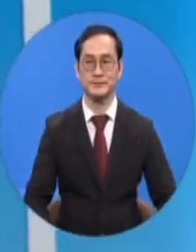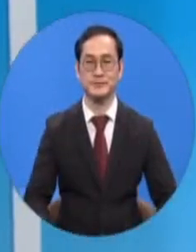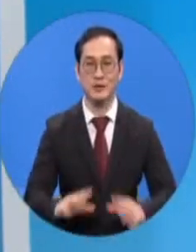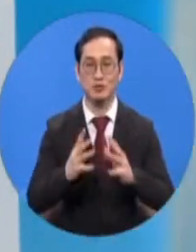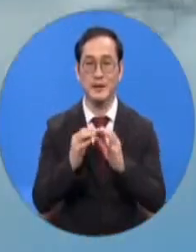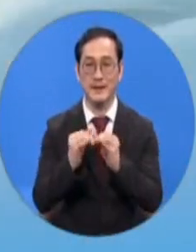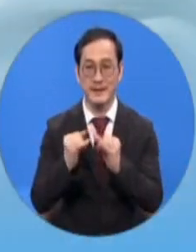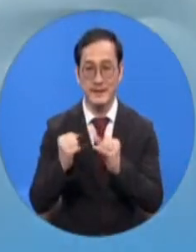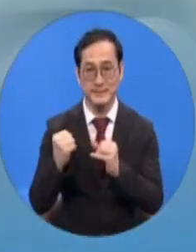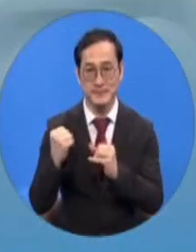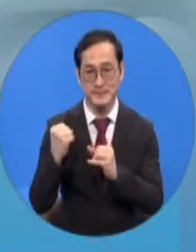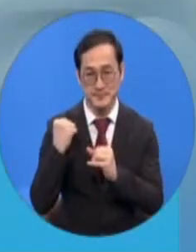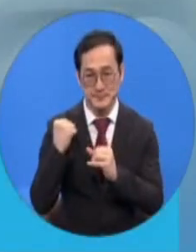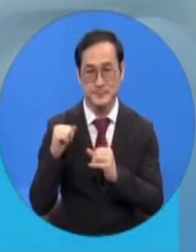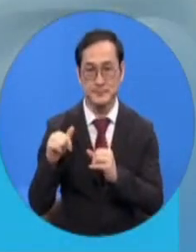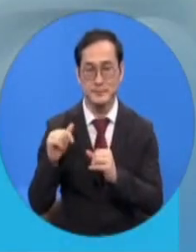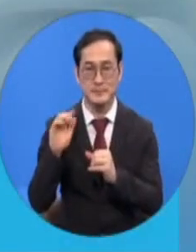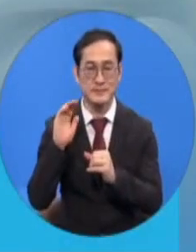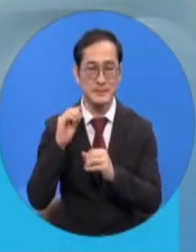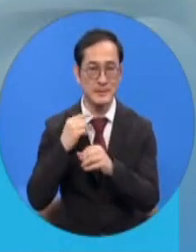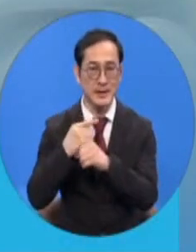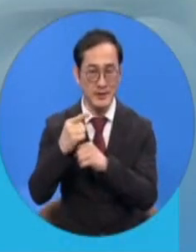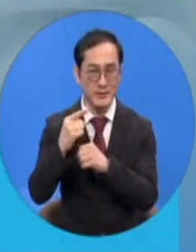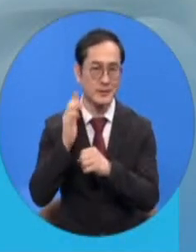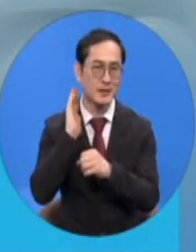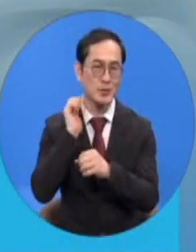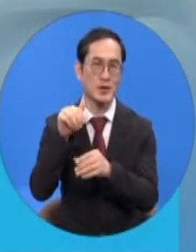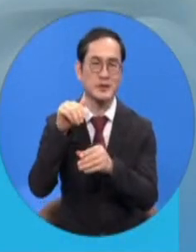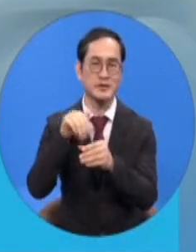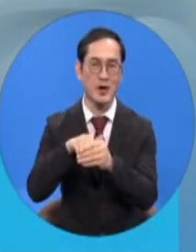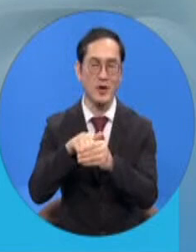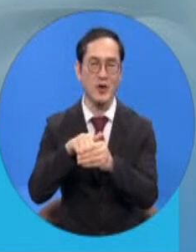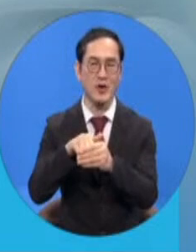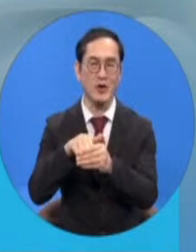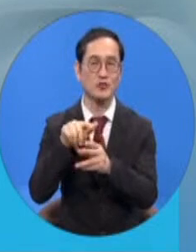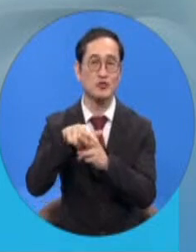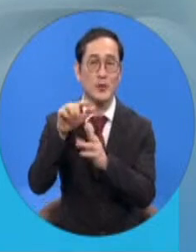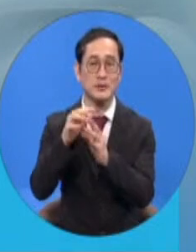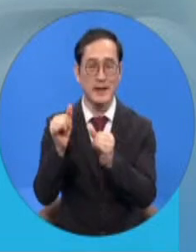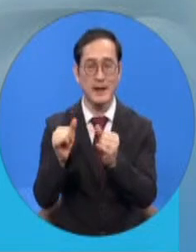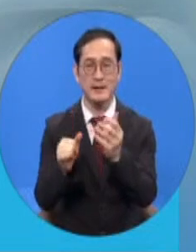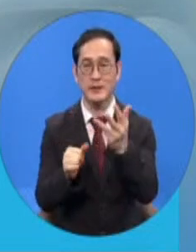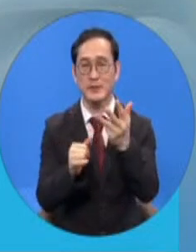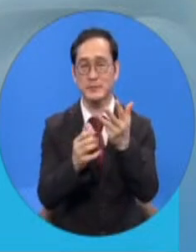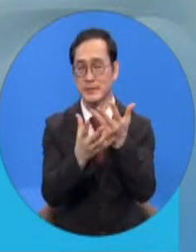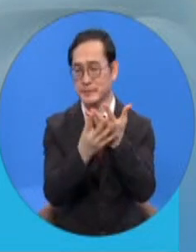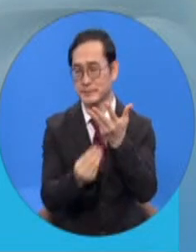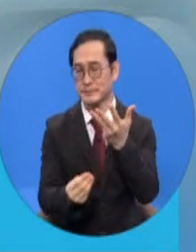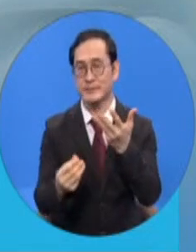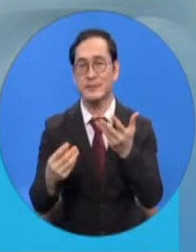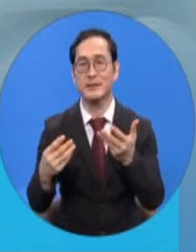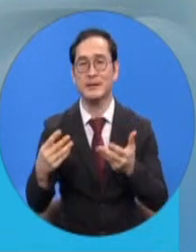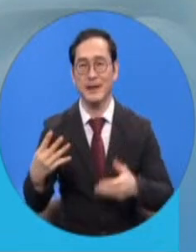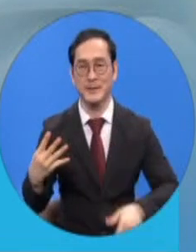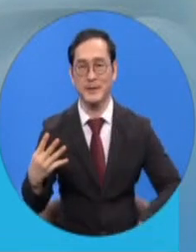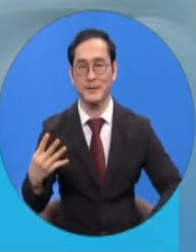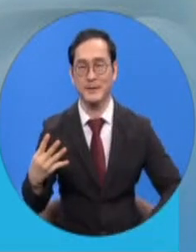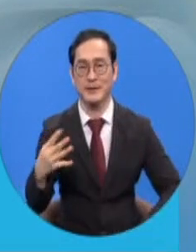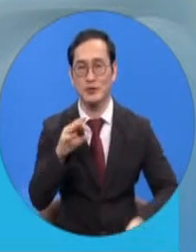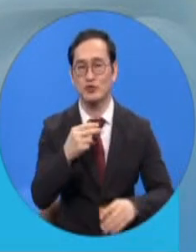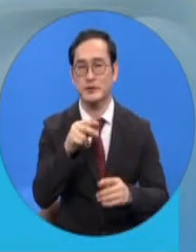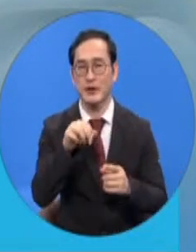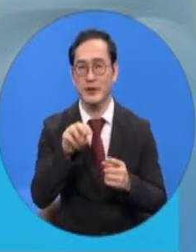국민의힘이 내년 대통령 선거 후보를 8명에서 4명으로 압축했습니다. 두 번째 컷오프에서